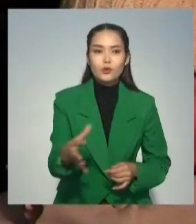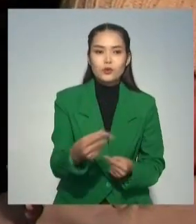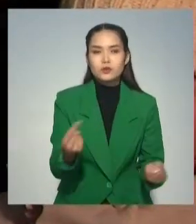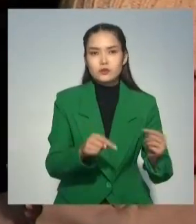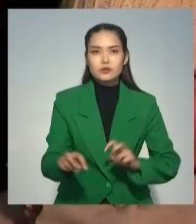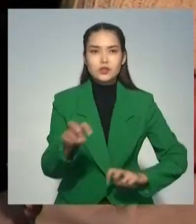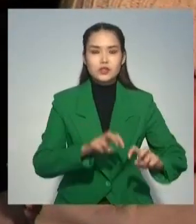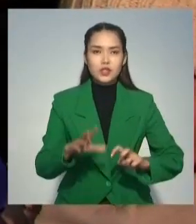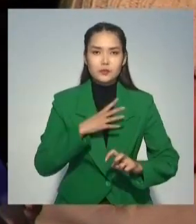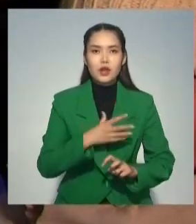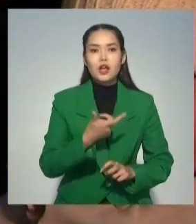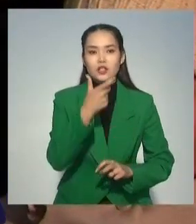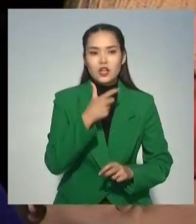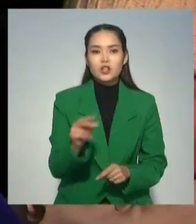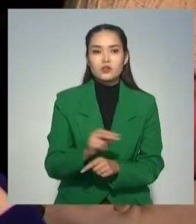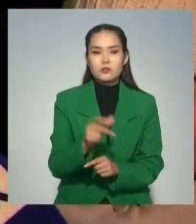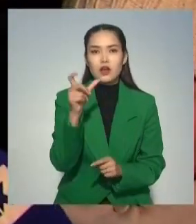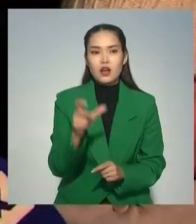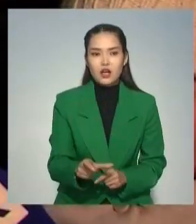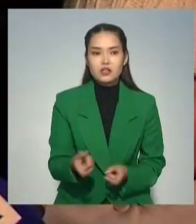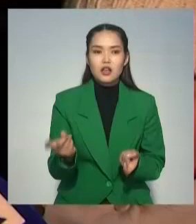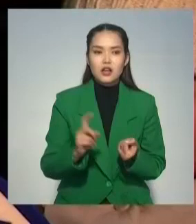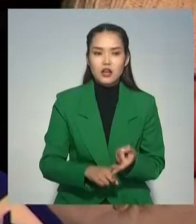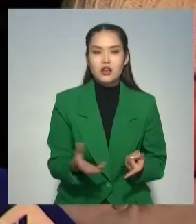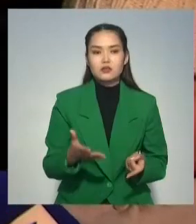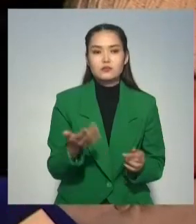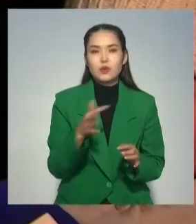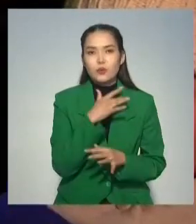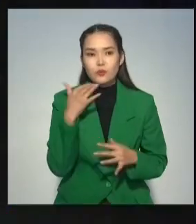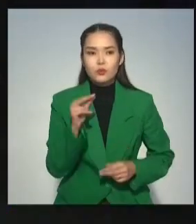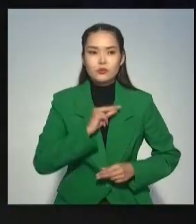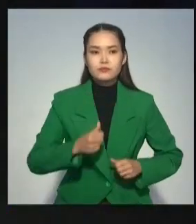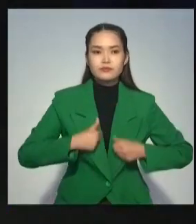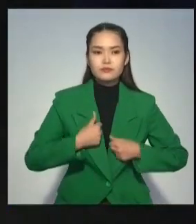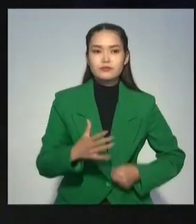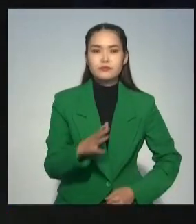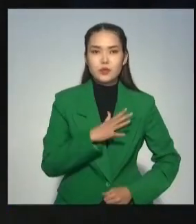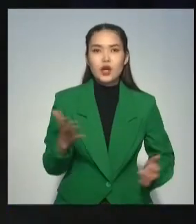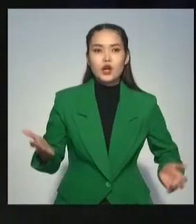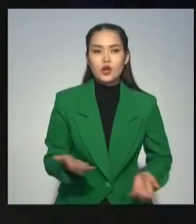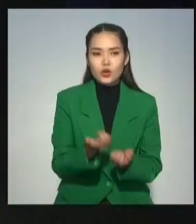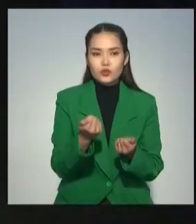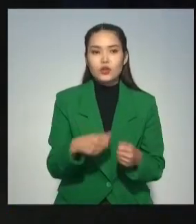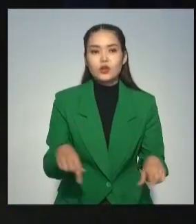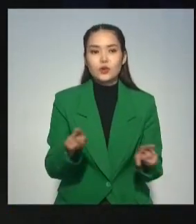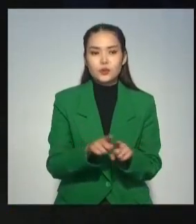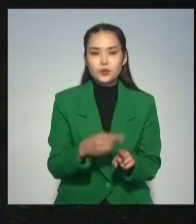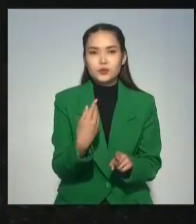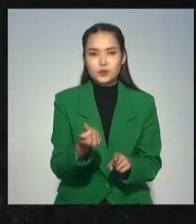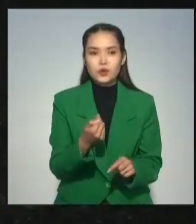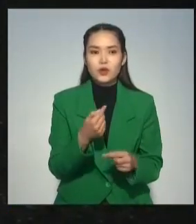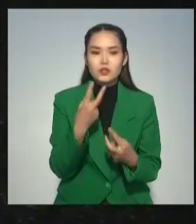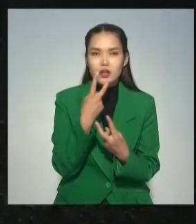жүргізгем. Тәжірибем бар, бірақ адам шығыны көп аймақтарда алғаш рет жұмыс істедім. Құтқарушылар қиындықтарға берілмей, шаршағанға да